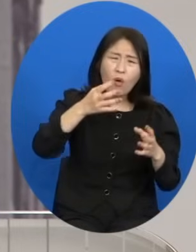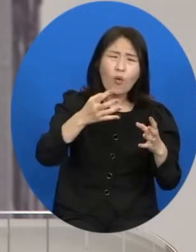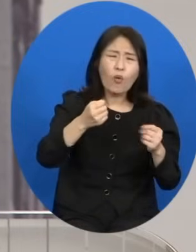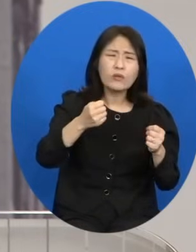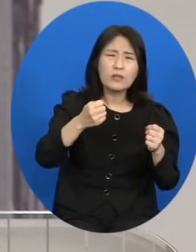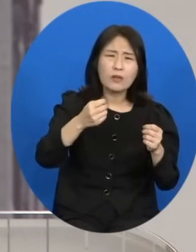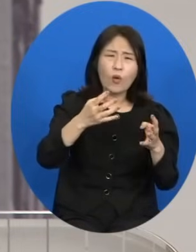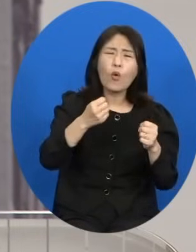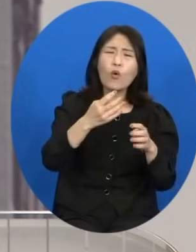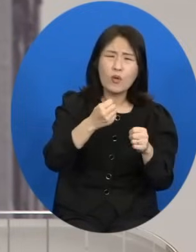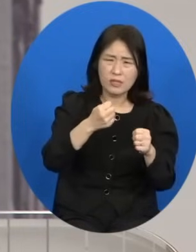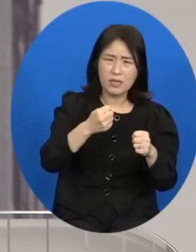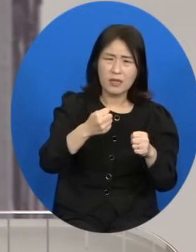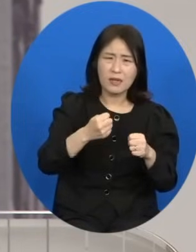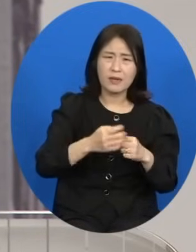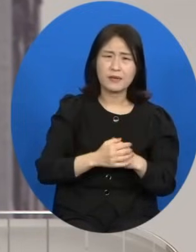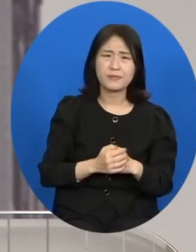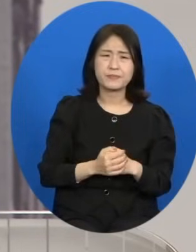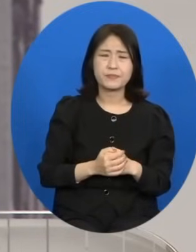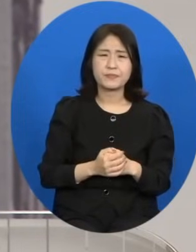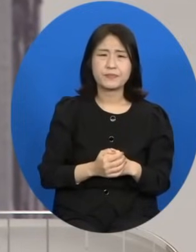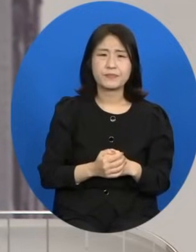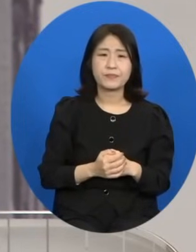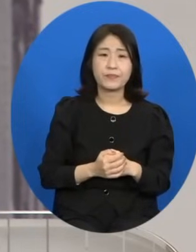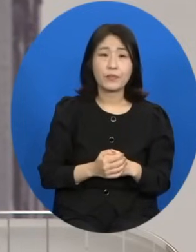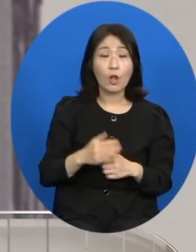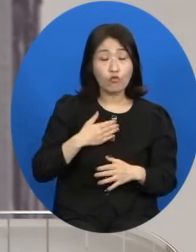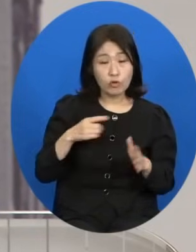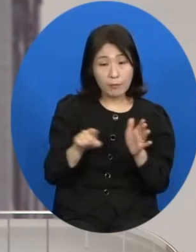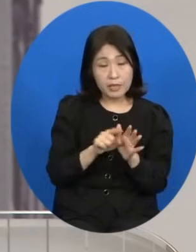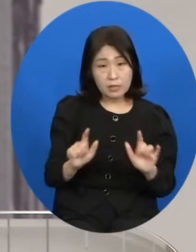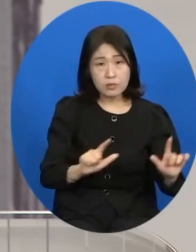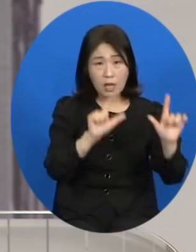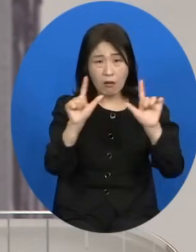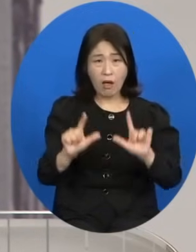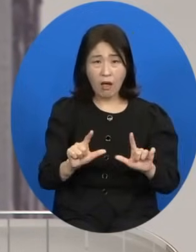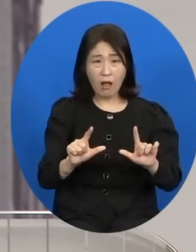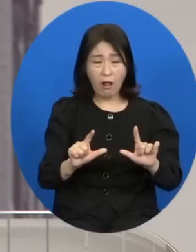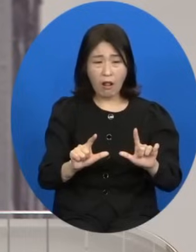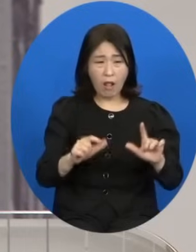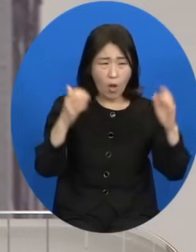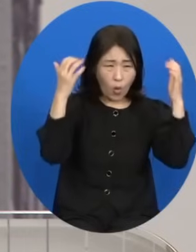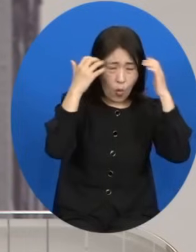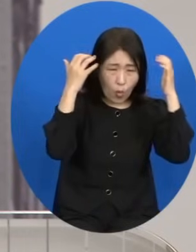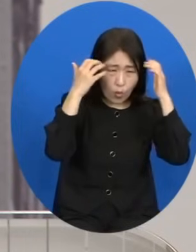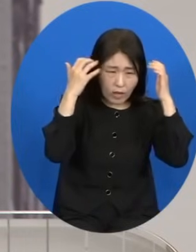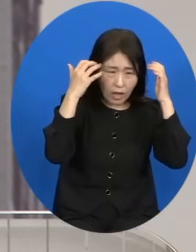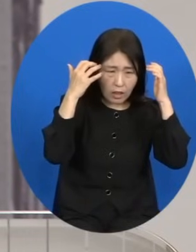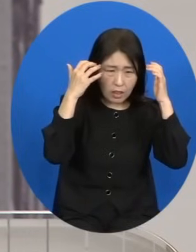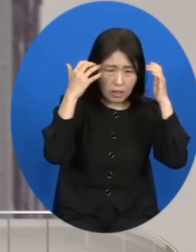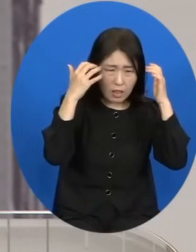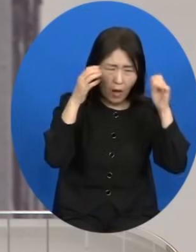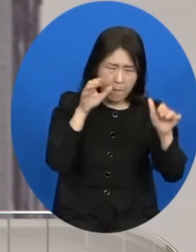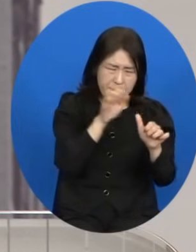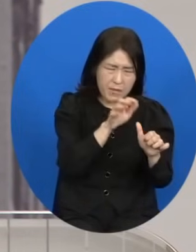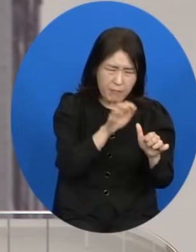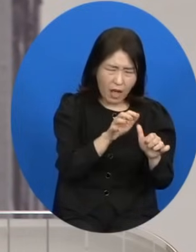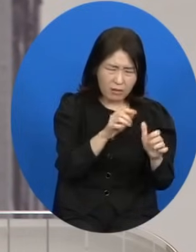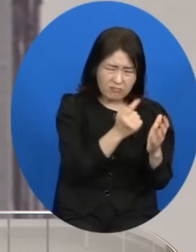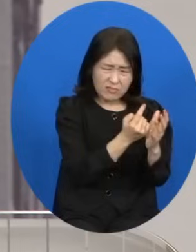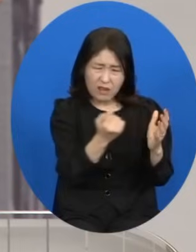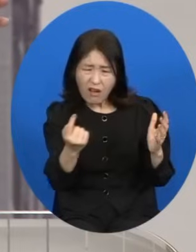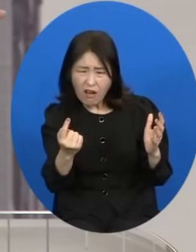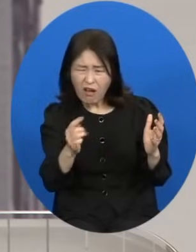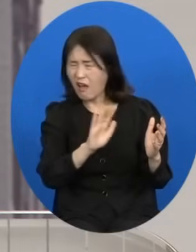것이 무엇이냐면 우리의 신앙생활은 결코이 고난과 핍박을 배제하지 않는다는 것입니다 우리가이